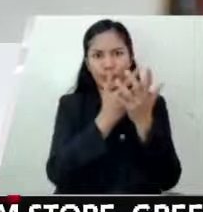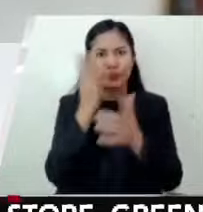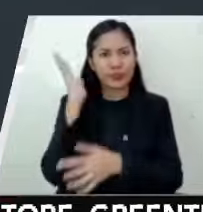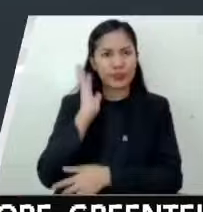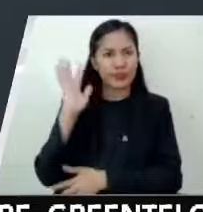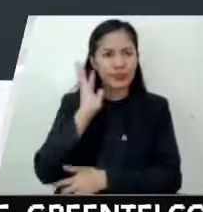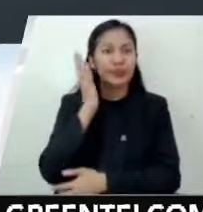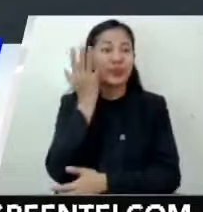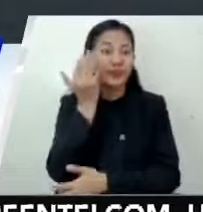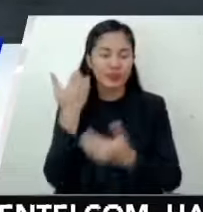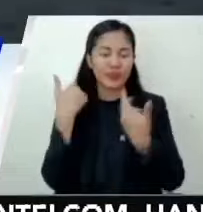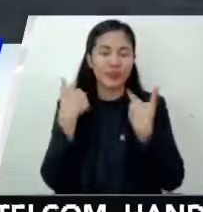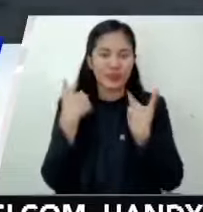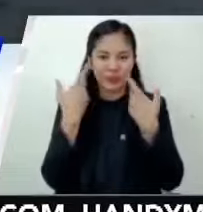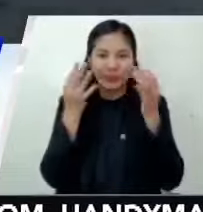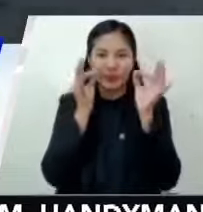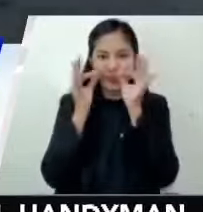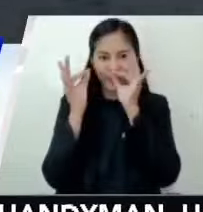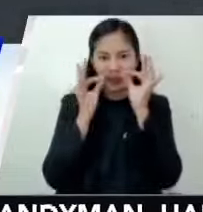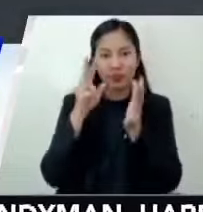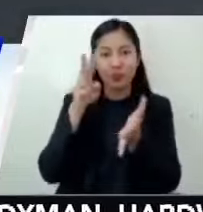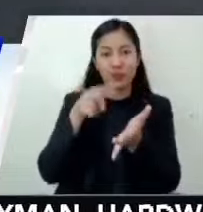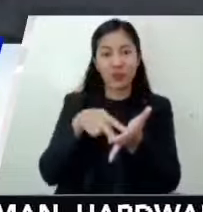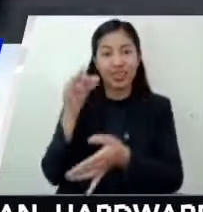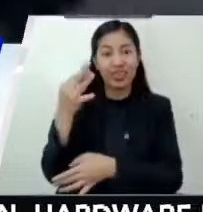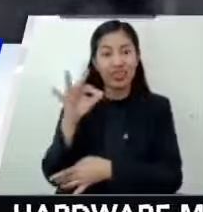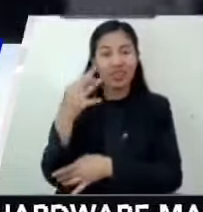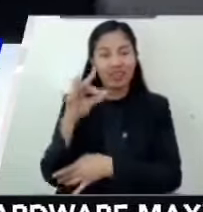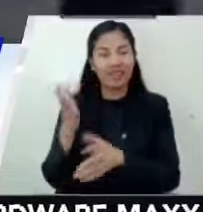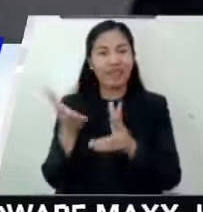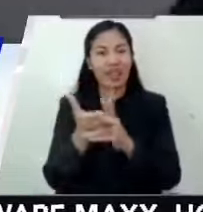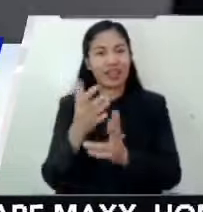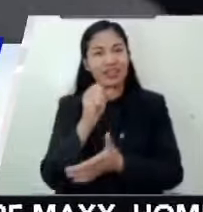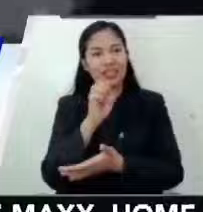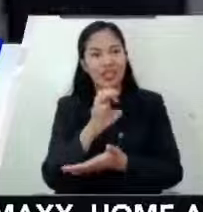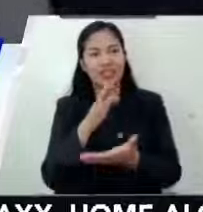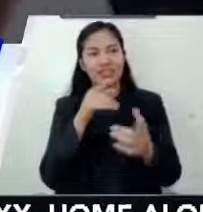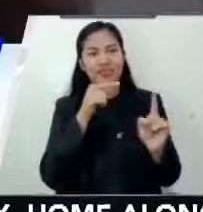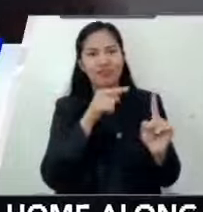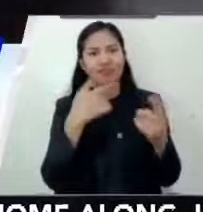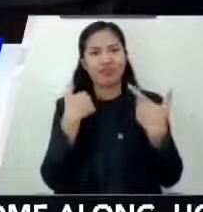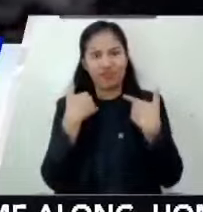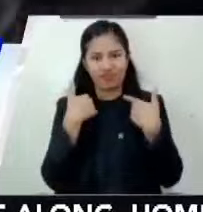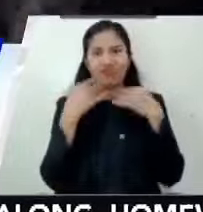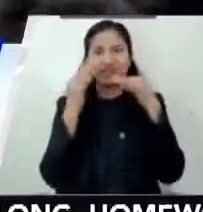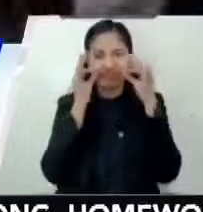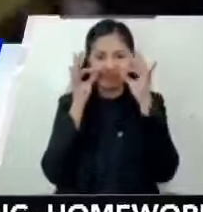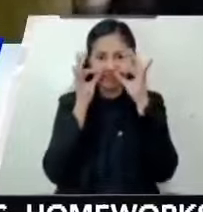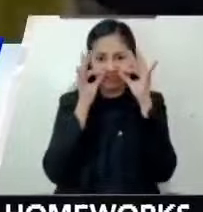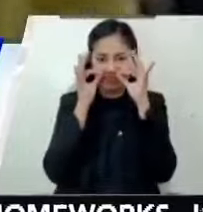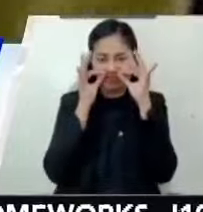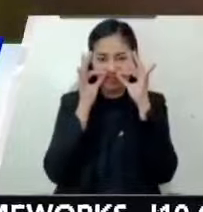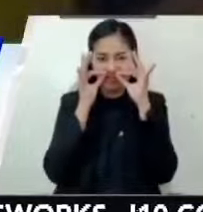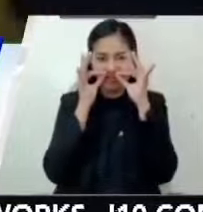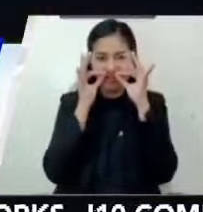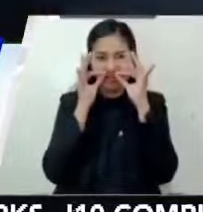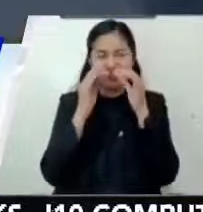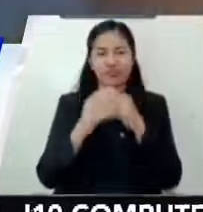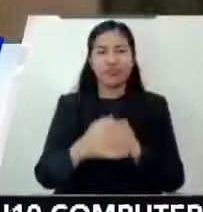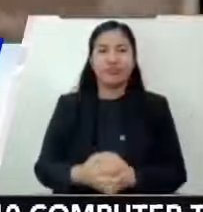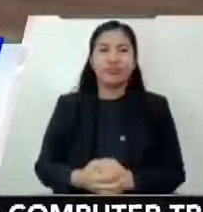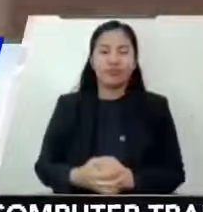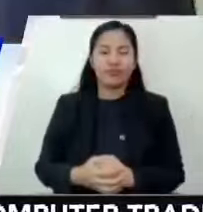droga. 2019 daw nang makasuhan siya ng illegal possession of dangerous drugs. Ito ay masasabi natin na nagsimula